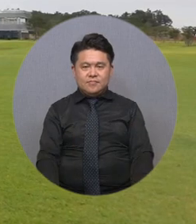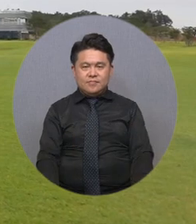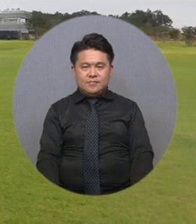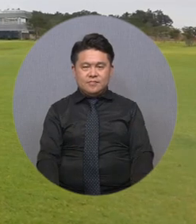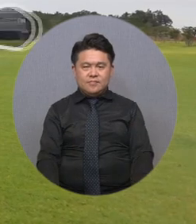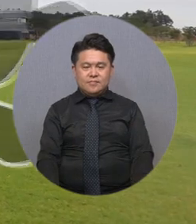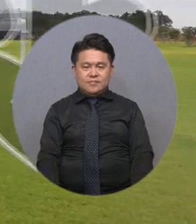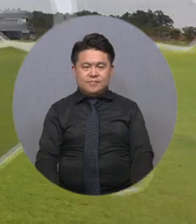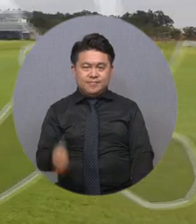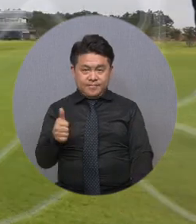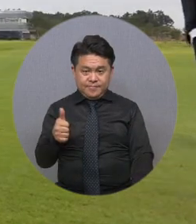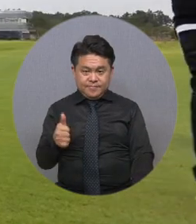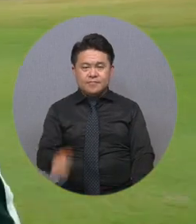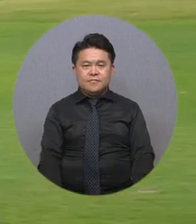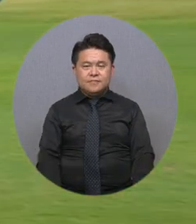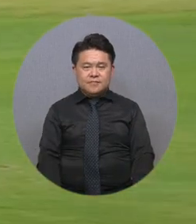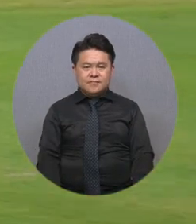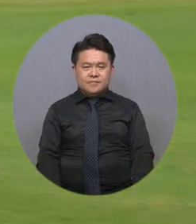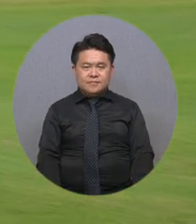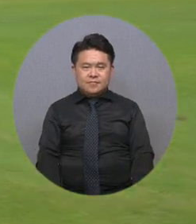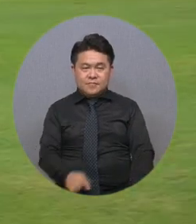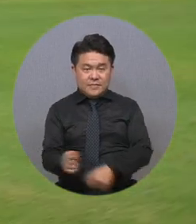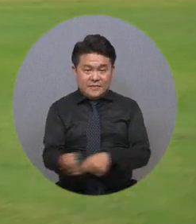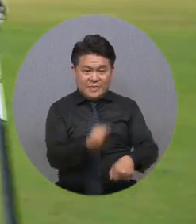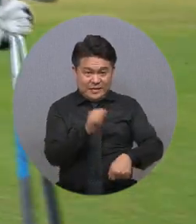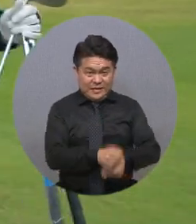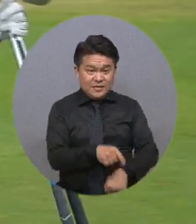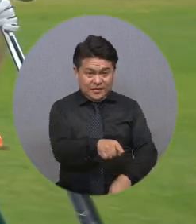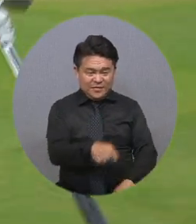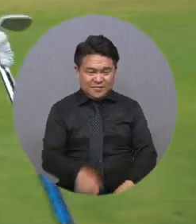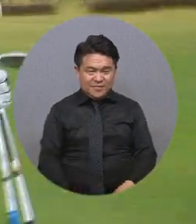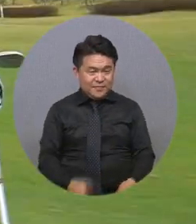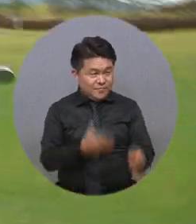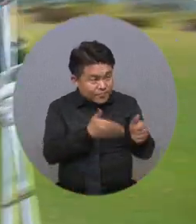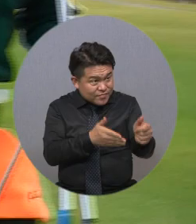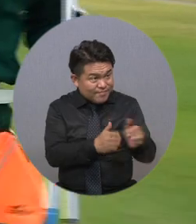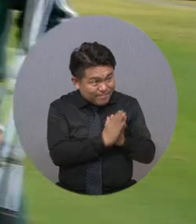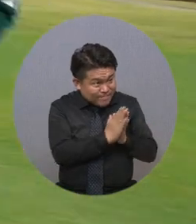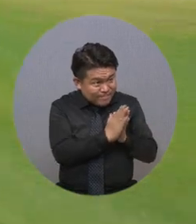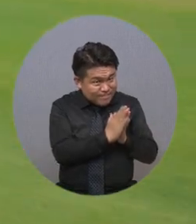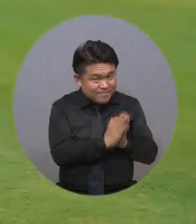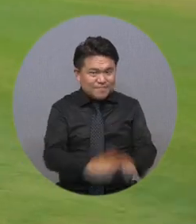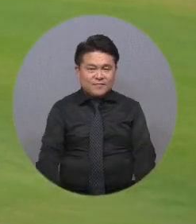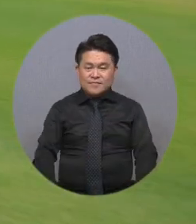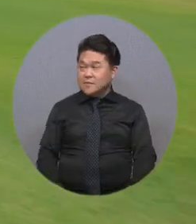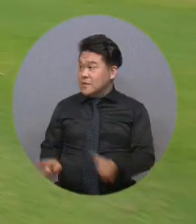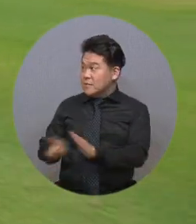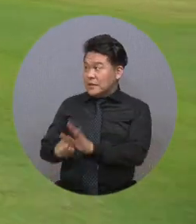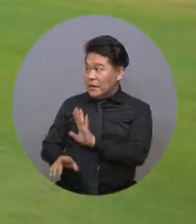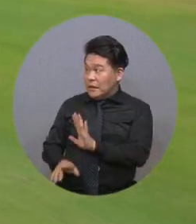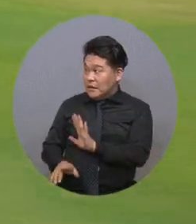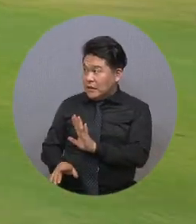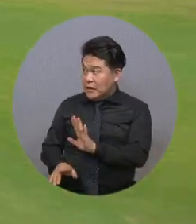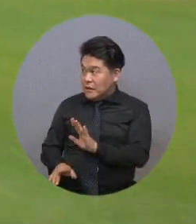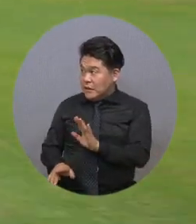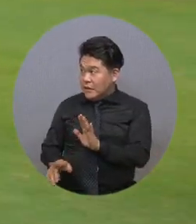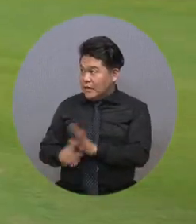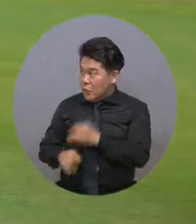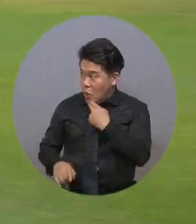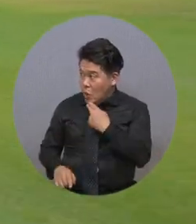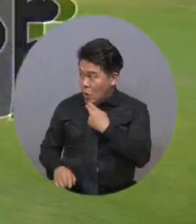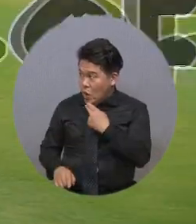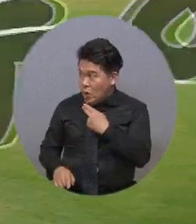그 샷. 퍼팅 잘하니까요. 기가 막혀. 퍼팅 잘하니까 부탁해요. 어? 못 믿어? 부탁. 아, 뭐